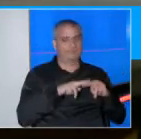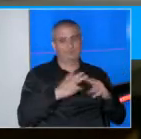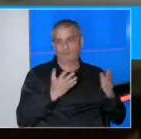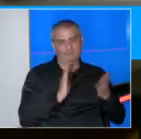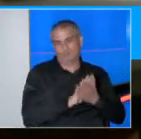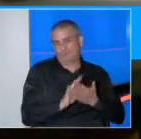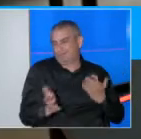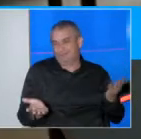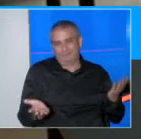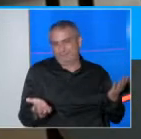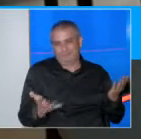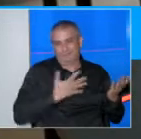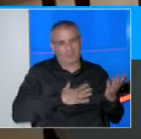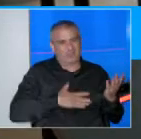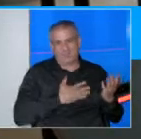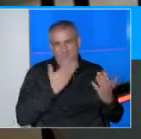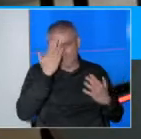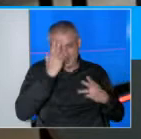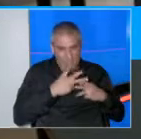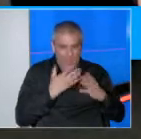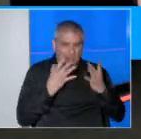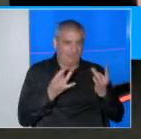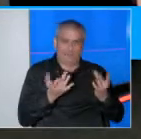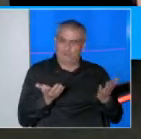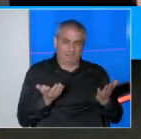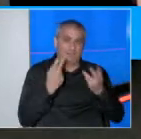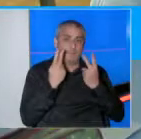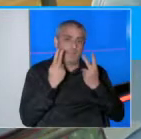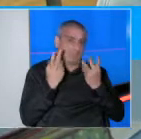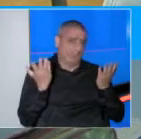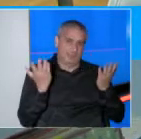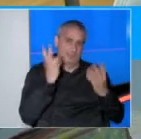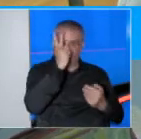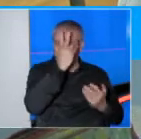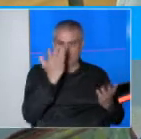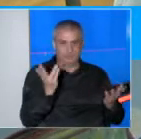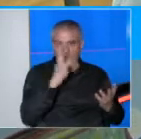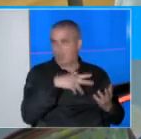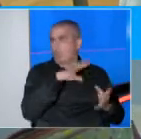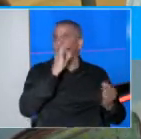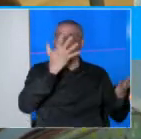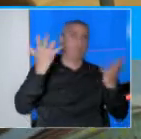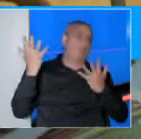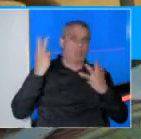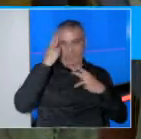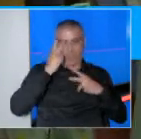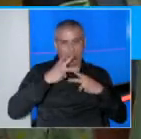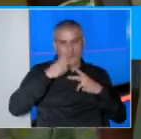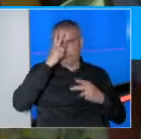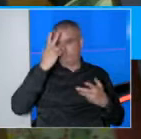ופשוט לא נעים לחלות, להידבק, בעיקר כשזה בחול ואתה יכול למצוא את עצמך חולה